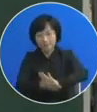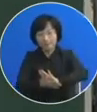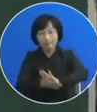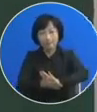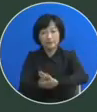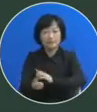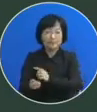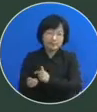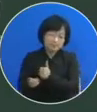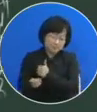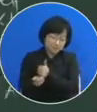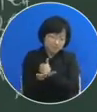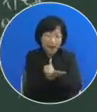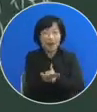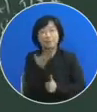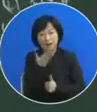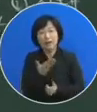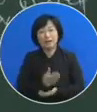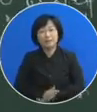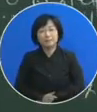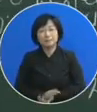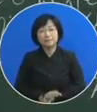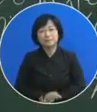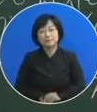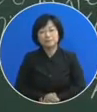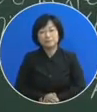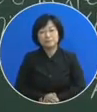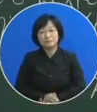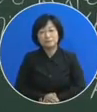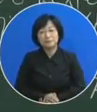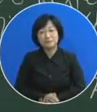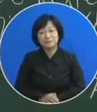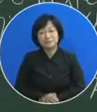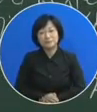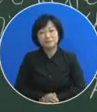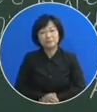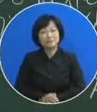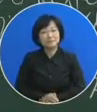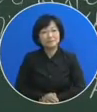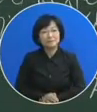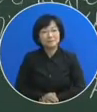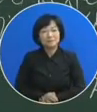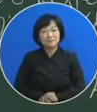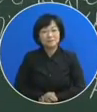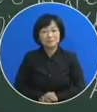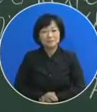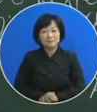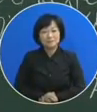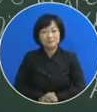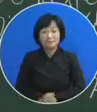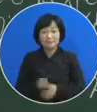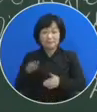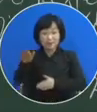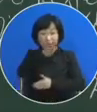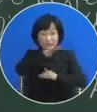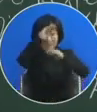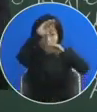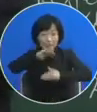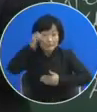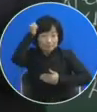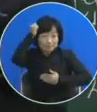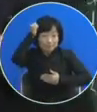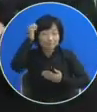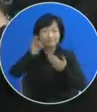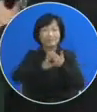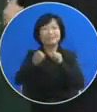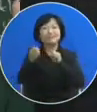with one heart, our whole heart, and continuously, God will allow us to change the world. 자, 이제 이거 알고 있으면 여러분이 응답이 올 겁니다. Now, if you know